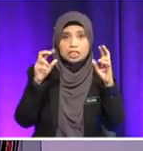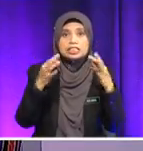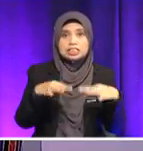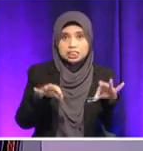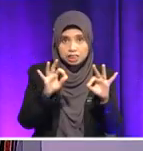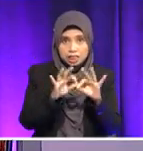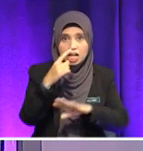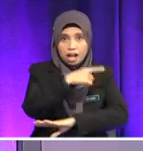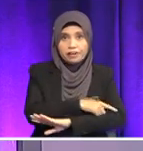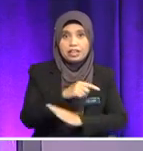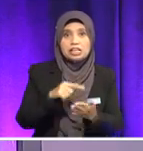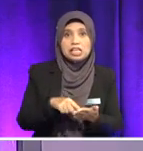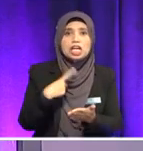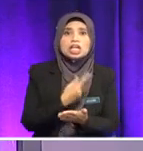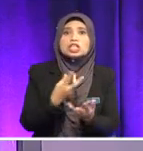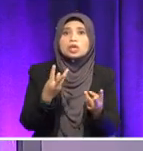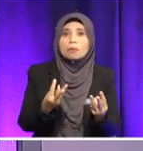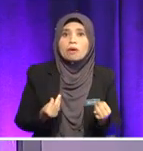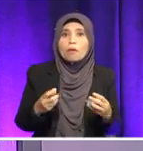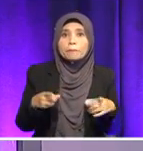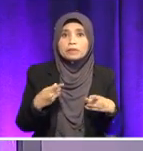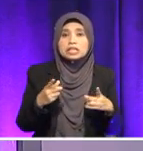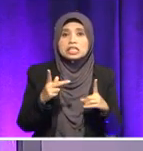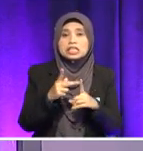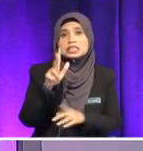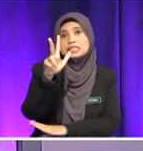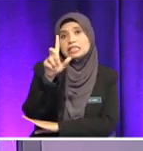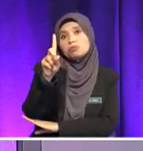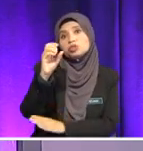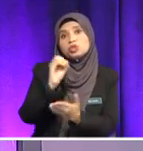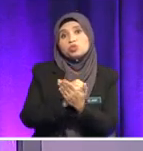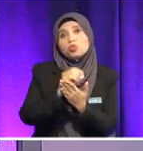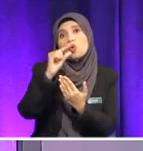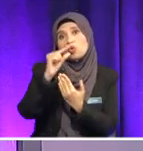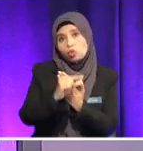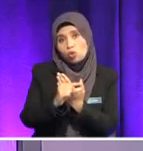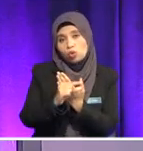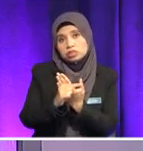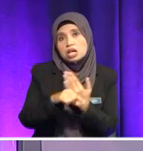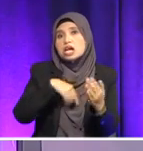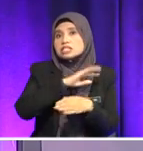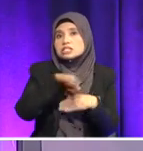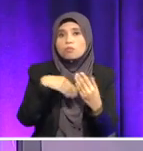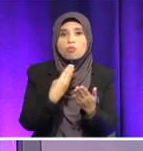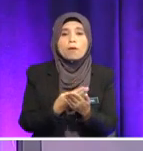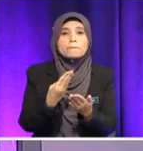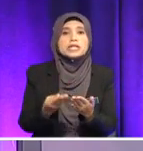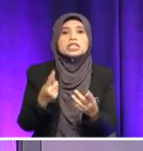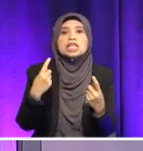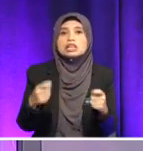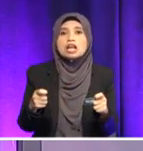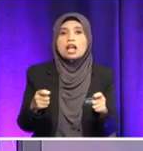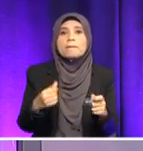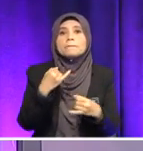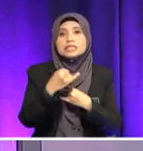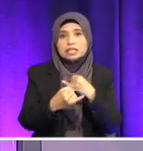jadi kita nak pergi tadi sampai 31 Agustus kita tahu tadi semua benda telah berjaya diputuskan akhirnya